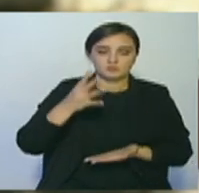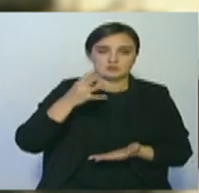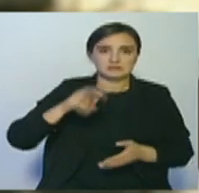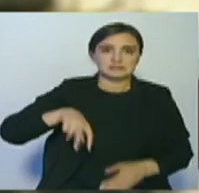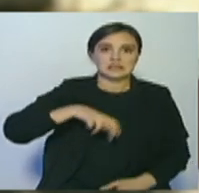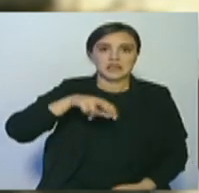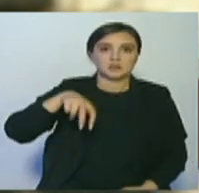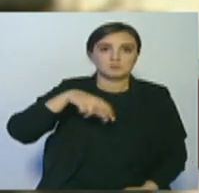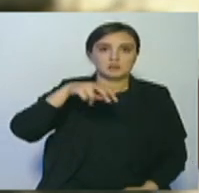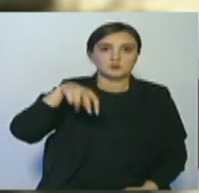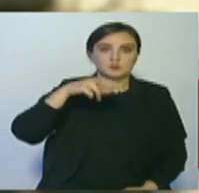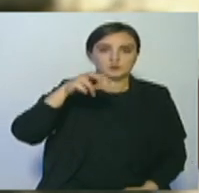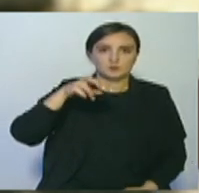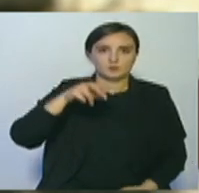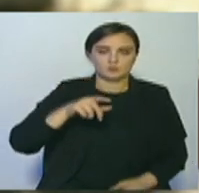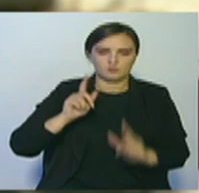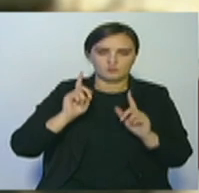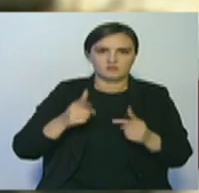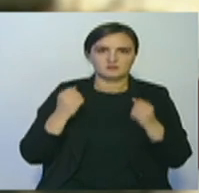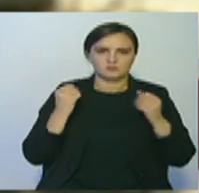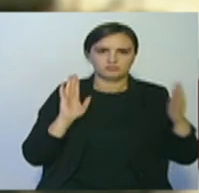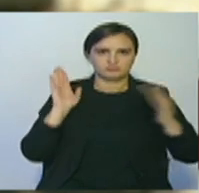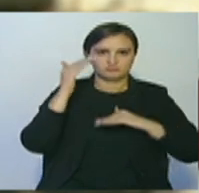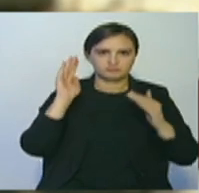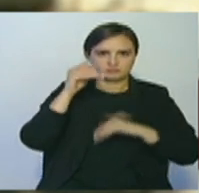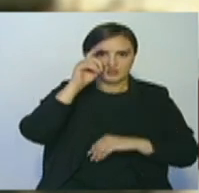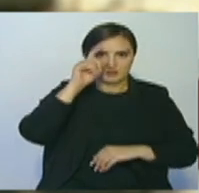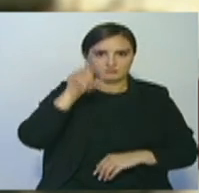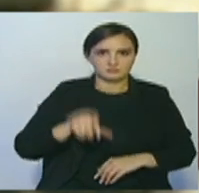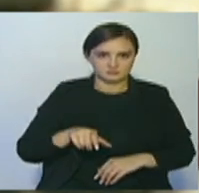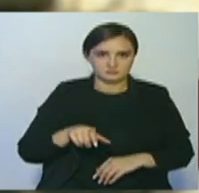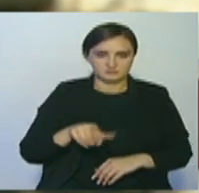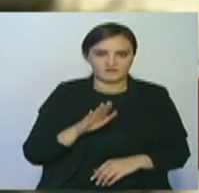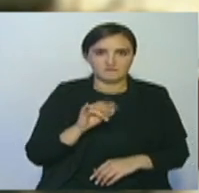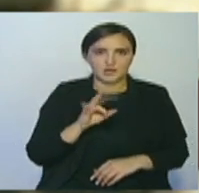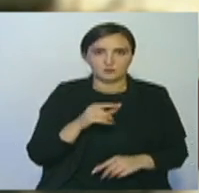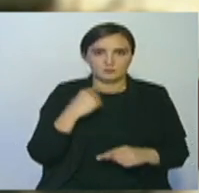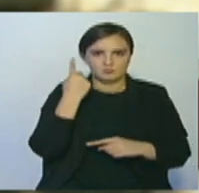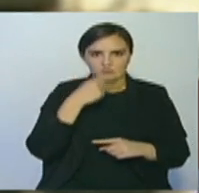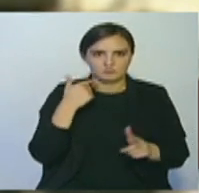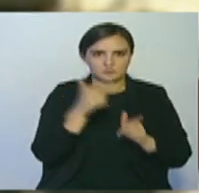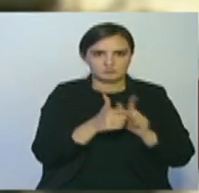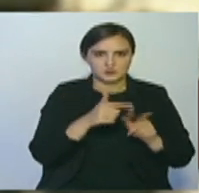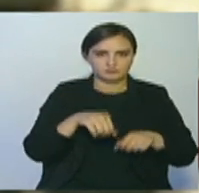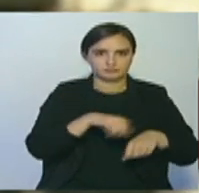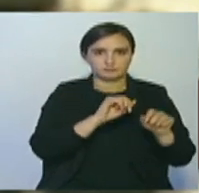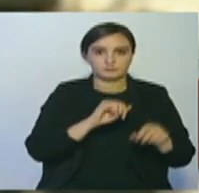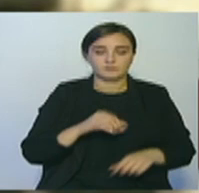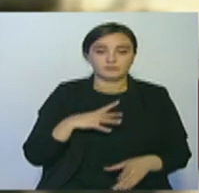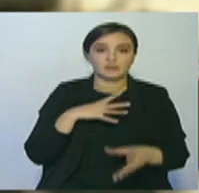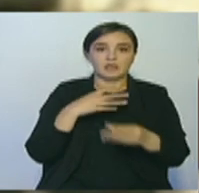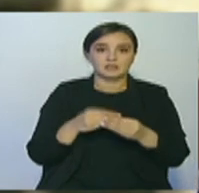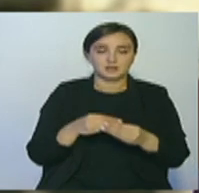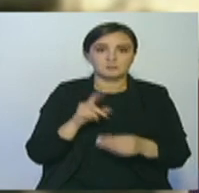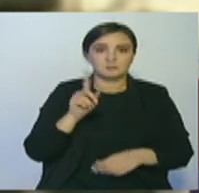სადარბაზოში ვერაგულად დაახვედრეს სპორტული აღნაგობის ახალგაზრდა, რომელმაც ბანოს მიაყენა ფიზიკური შეურაცხყოფა. ჩვენ ყველა ერთად, მათ